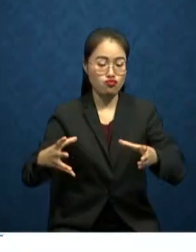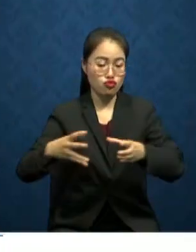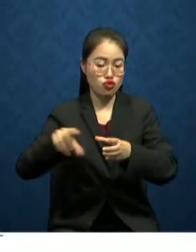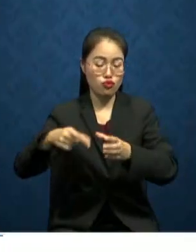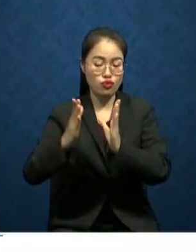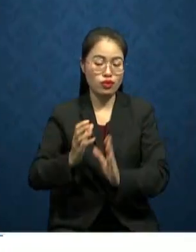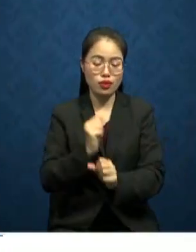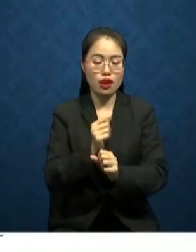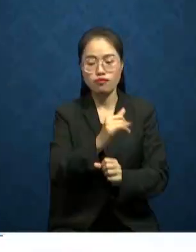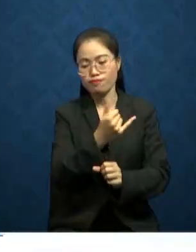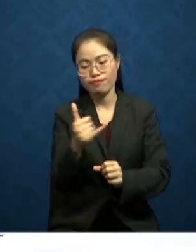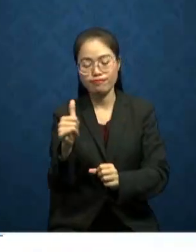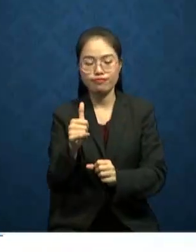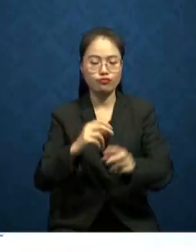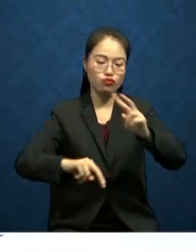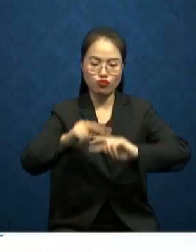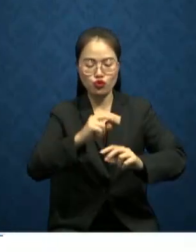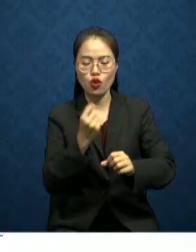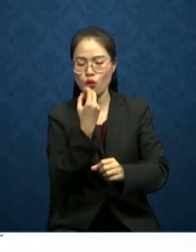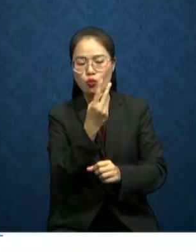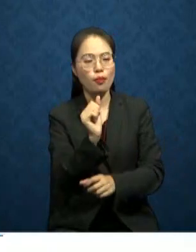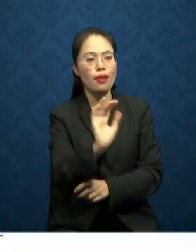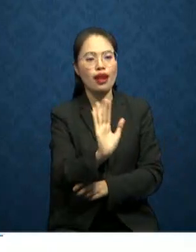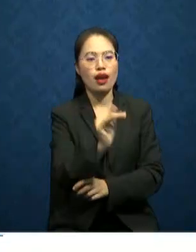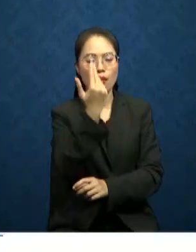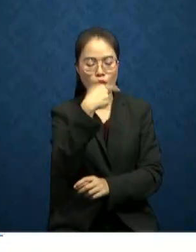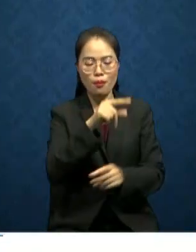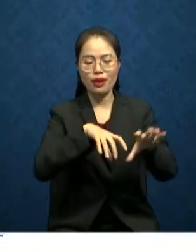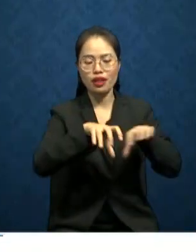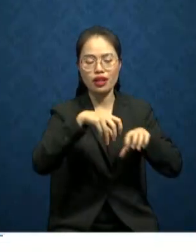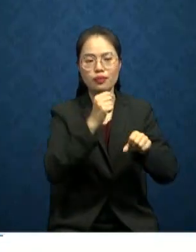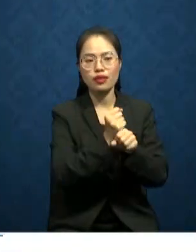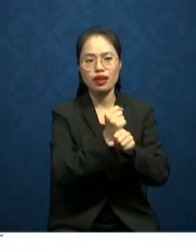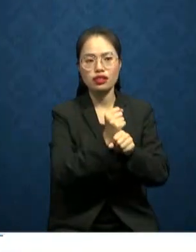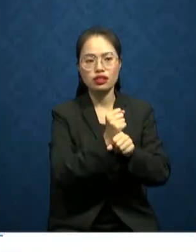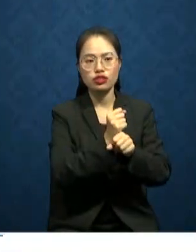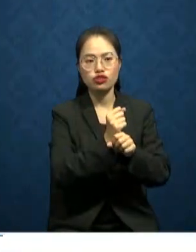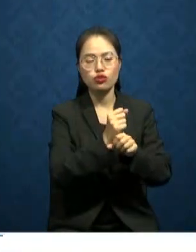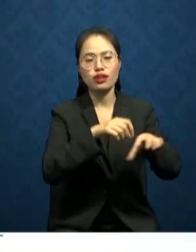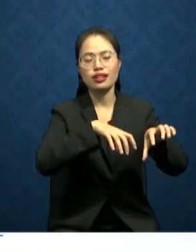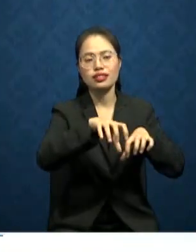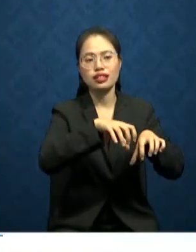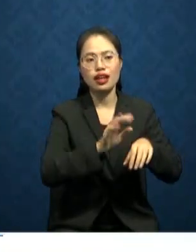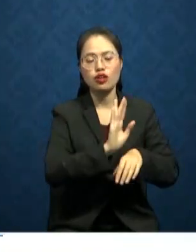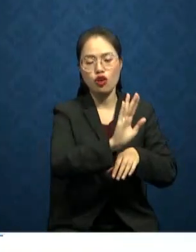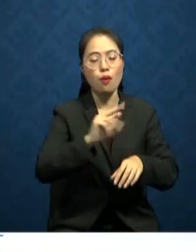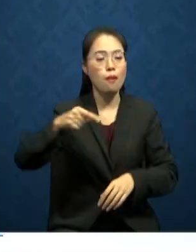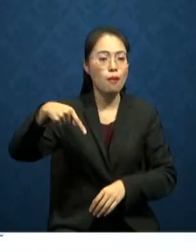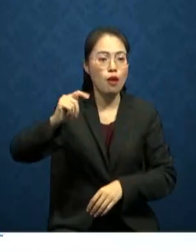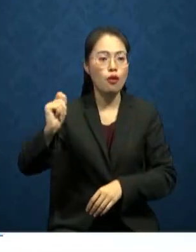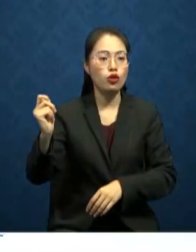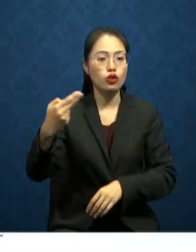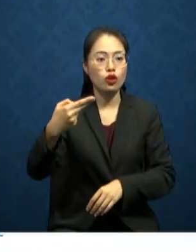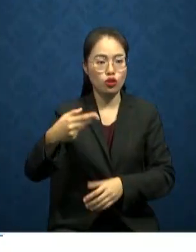เหตุผลเฉพาะบางประการครับท่านนี้จะเป็นขอบเขตของประเภทเจ้าหน้าที่ที่อยู่ภายใต้การดำเนินการของคณะกรรมการปปทได้ครับท่านขอ